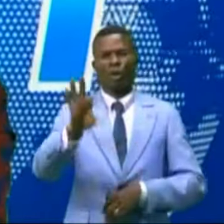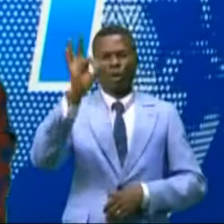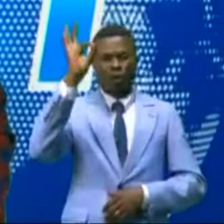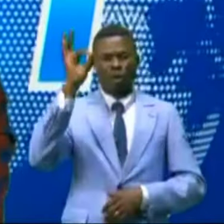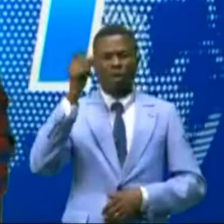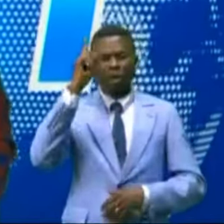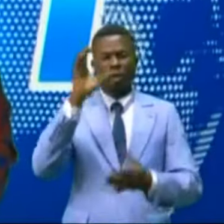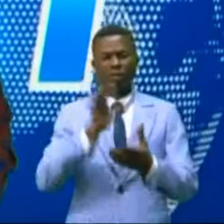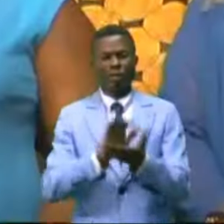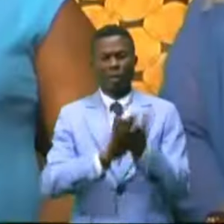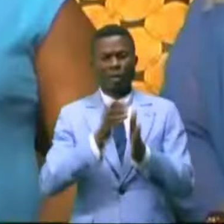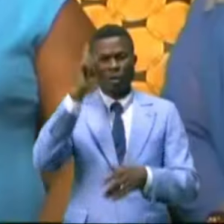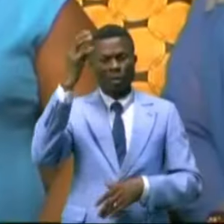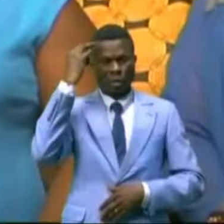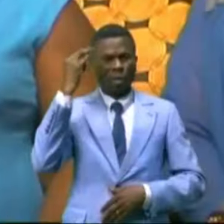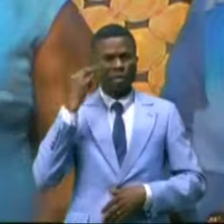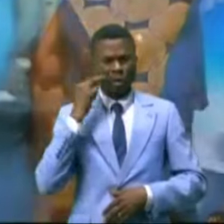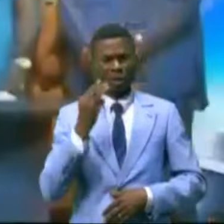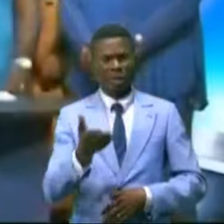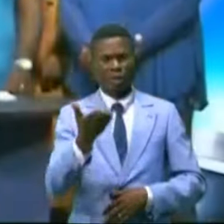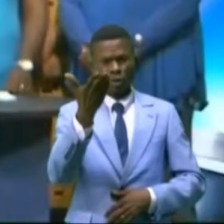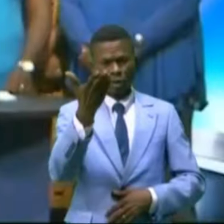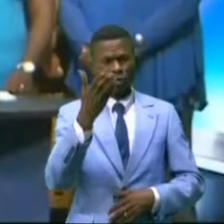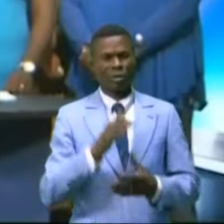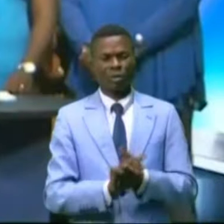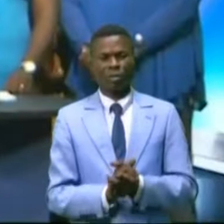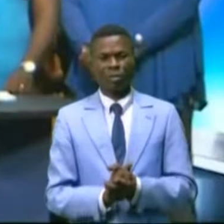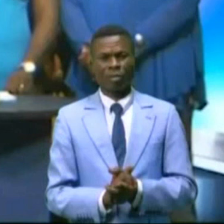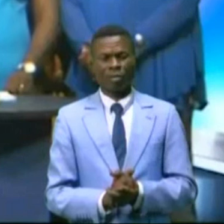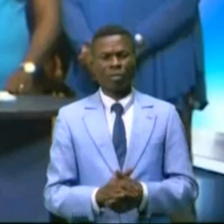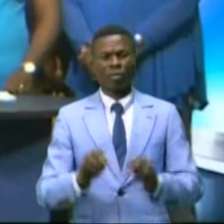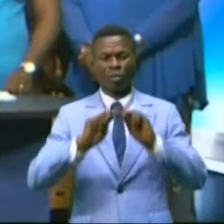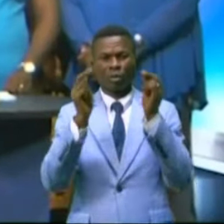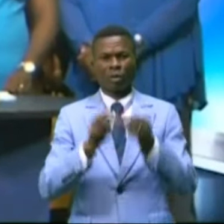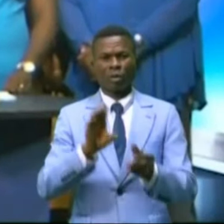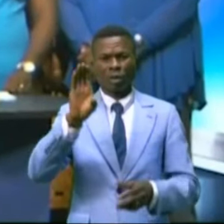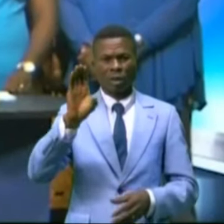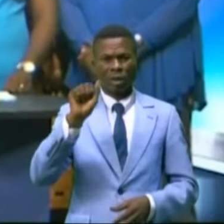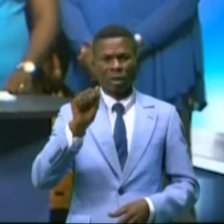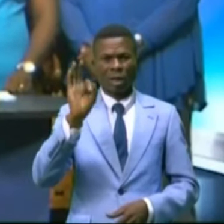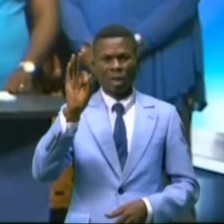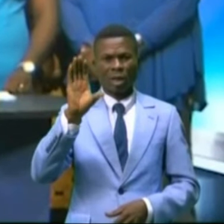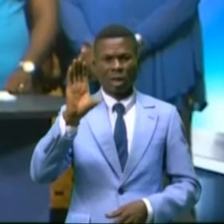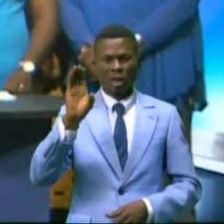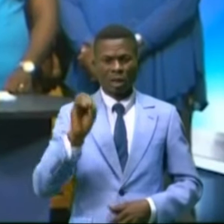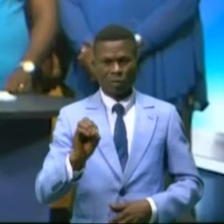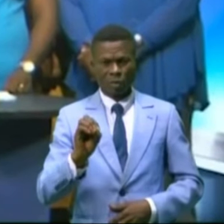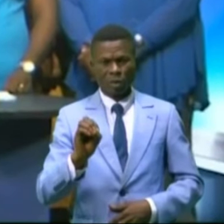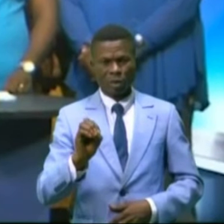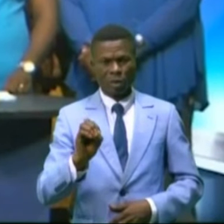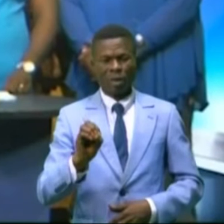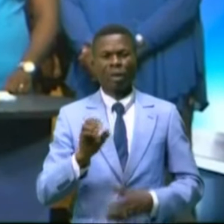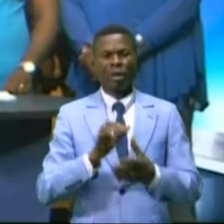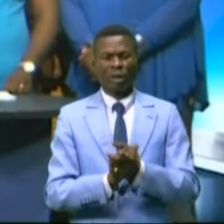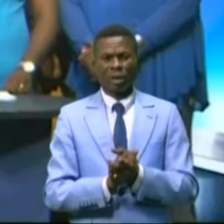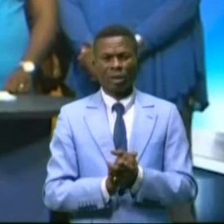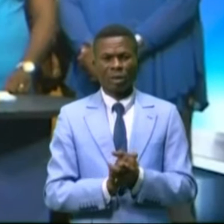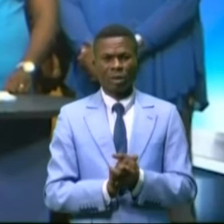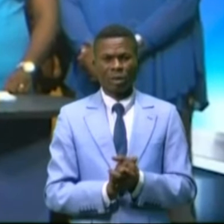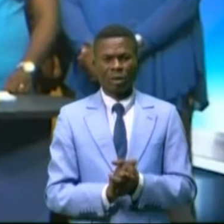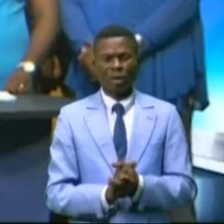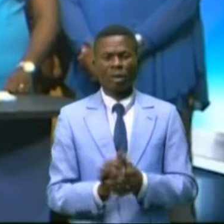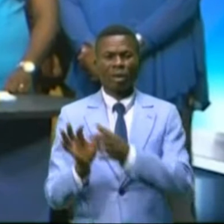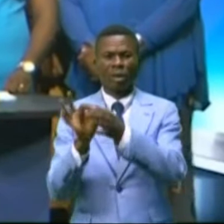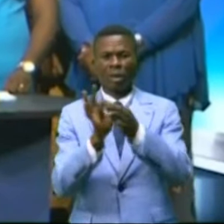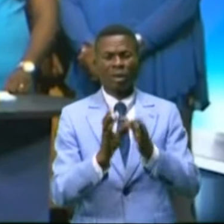de l'État excellence le casadre permanent de concertation de la femme congolaise Cafco en sigle sa